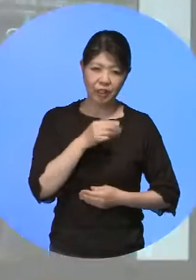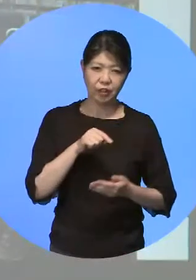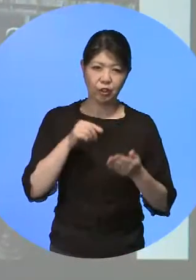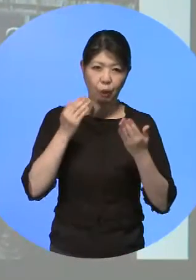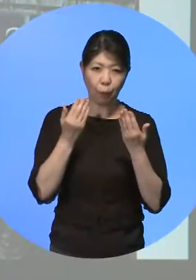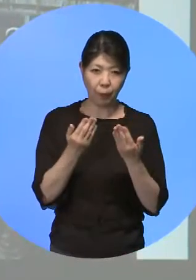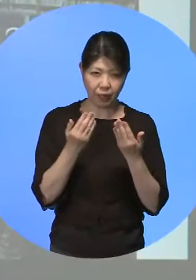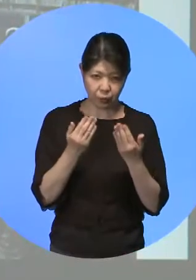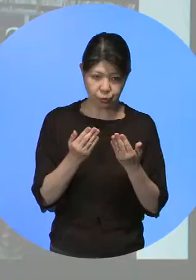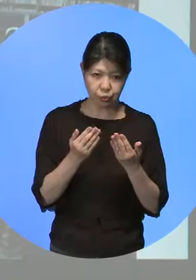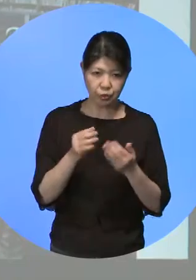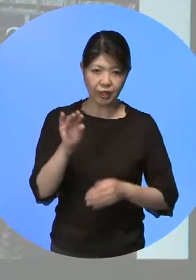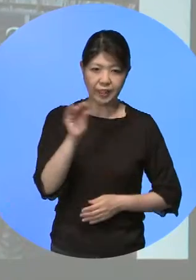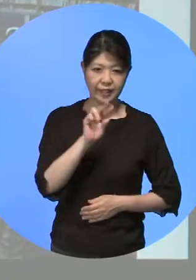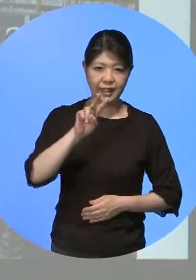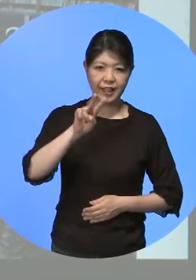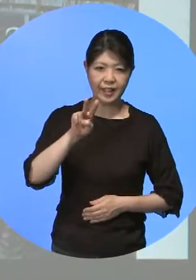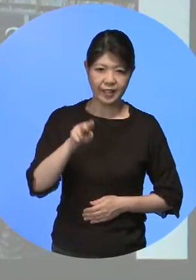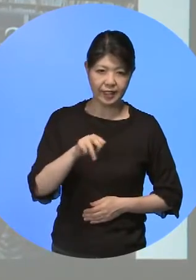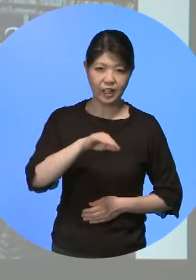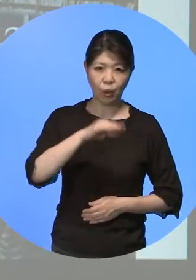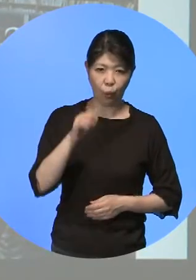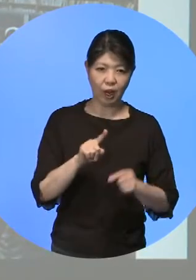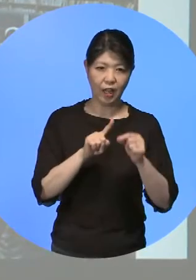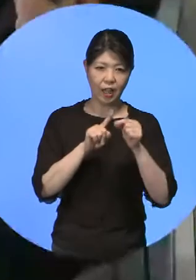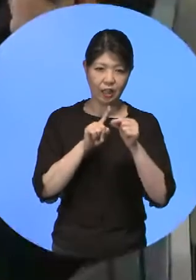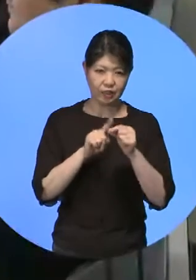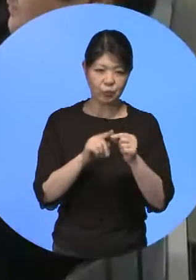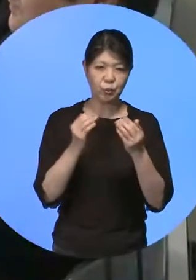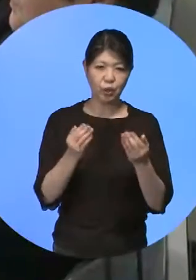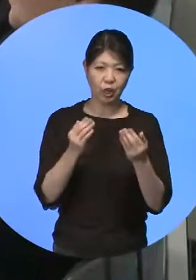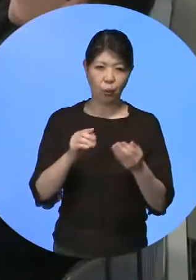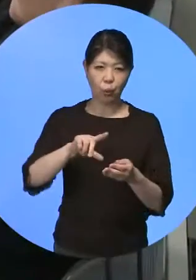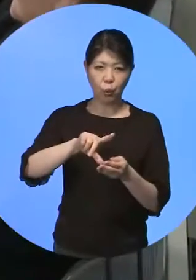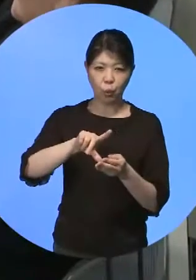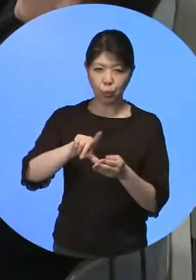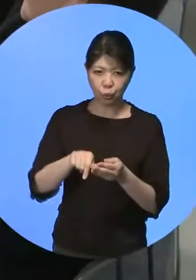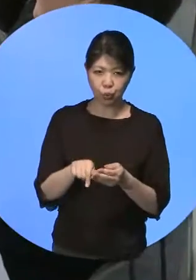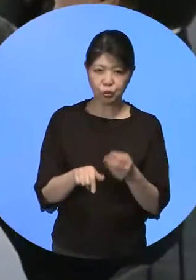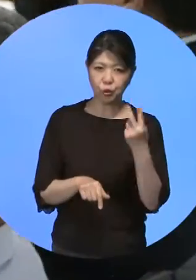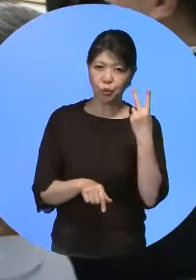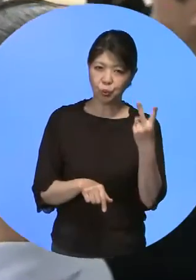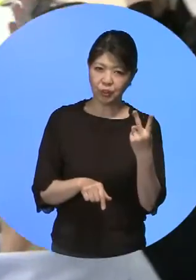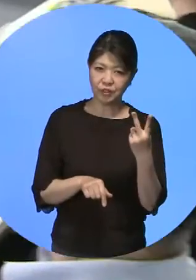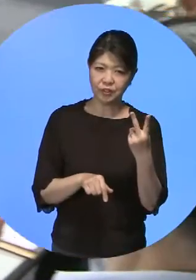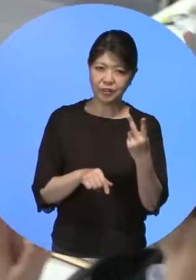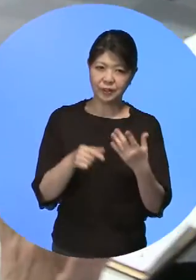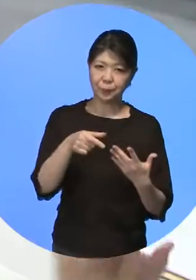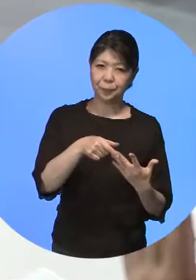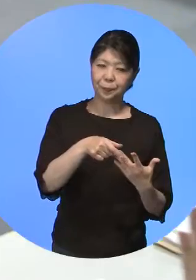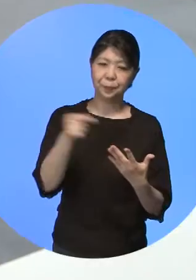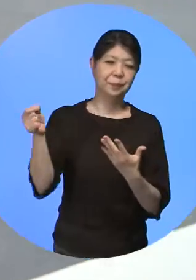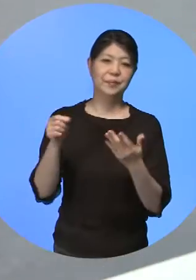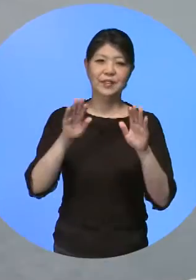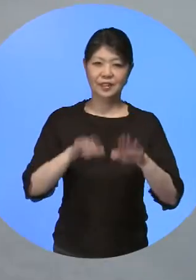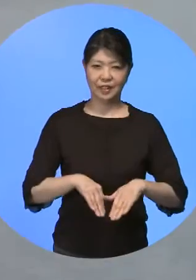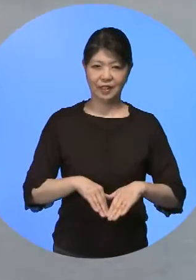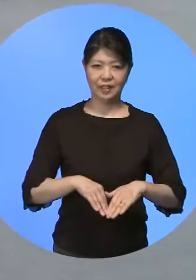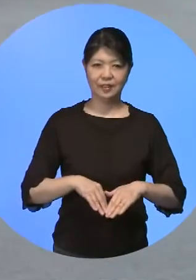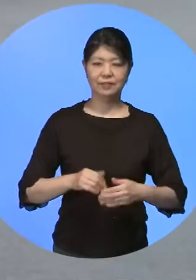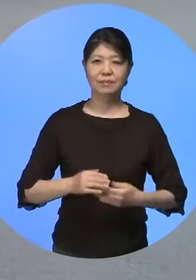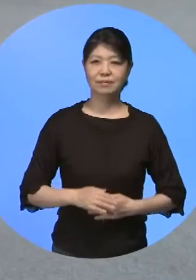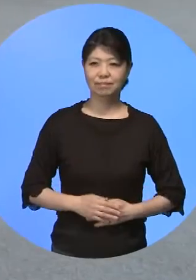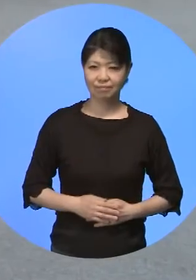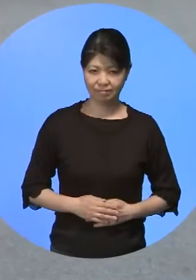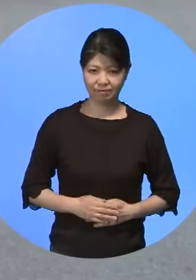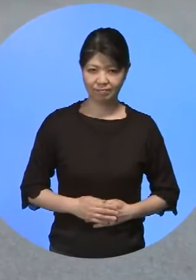大切さを学び、主体的に行動できる児童・生徒の育成を目指す千里丘中学校ブロックの2つ